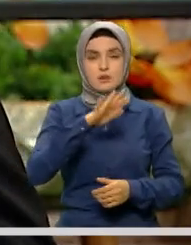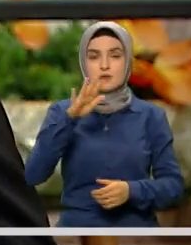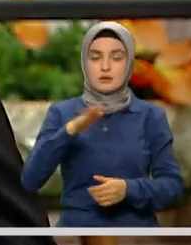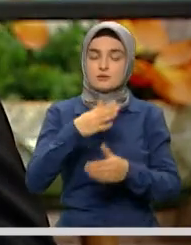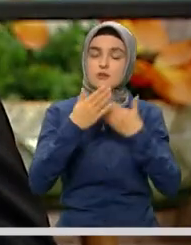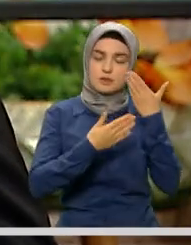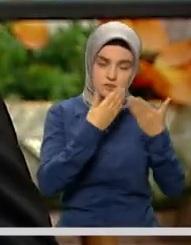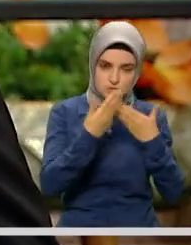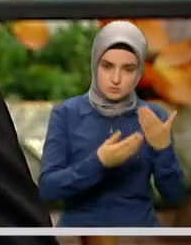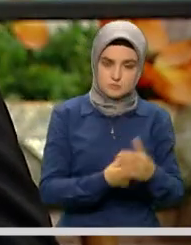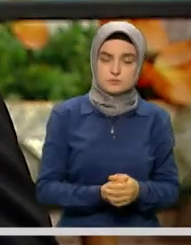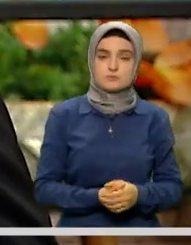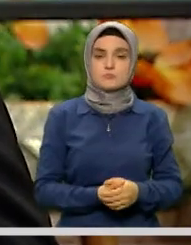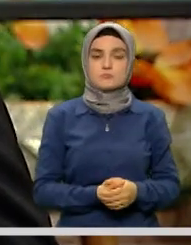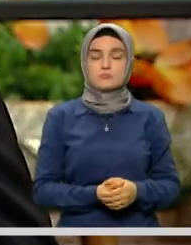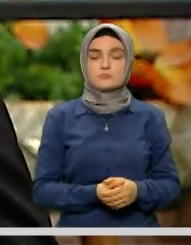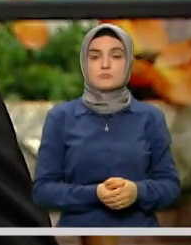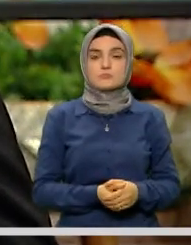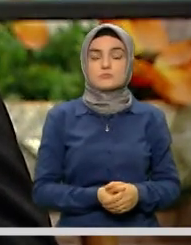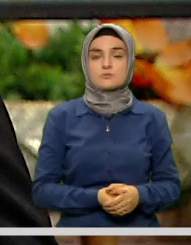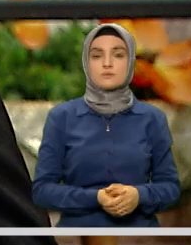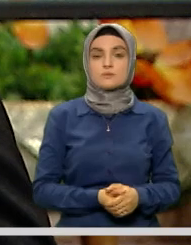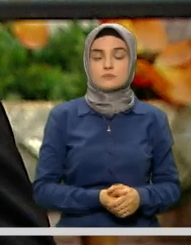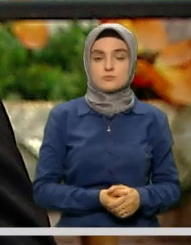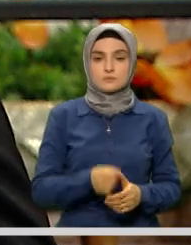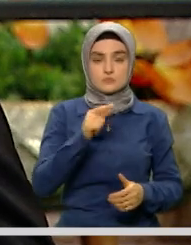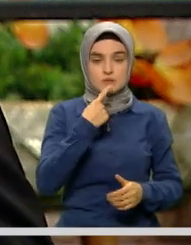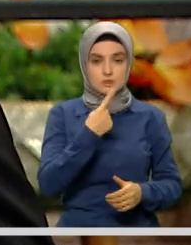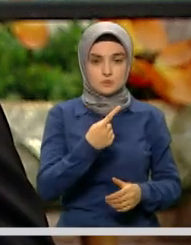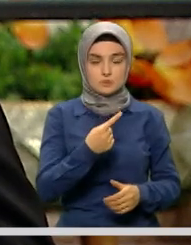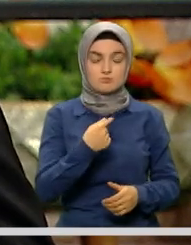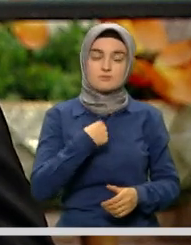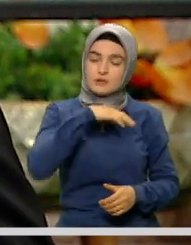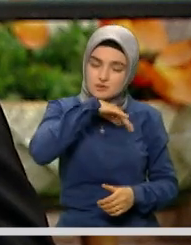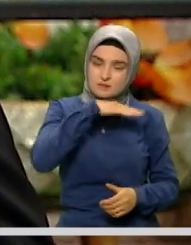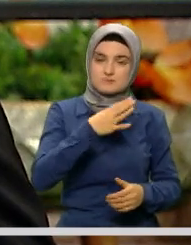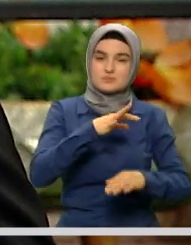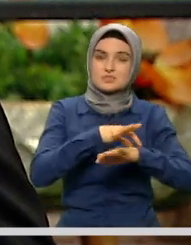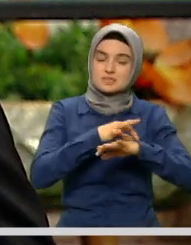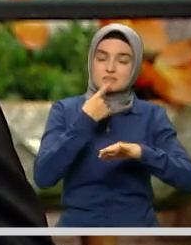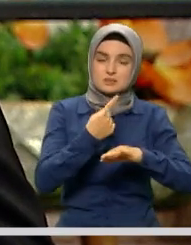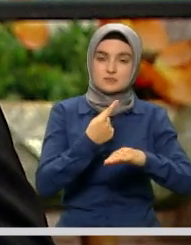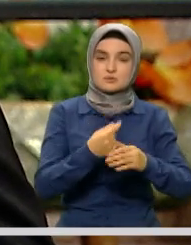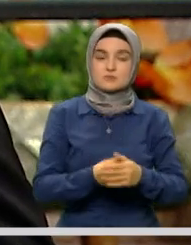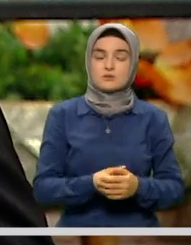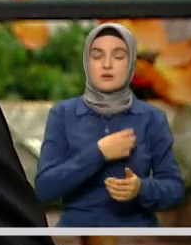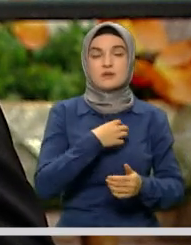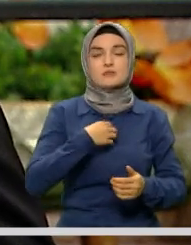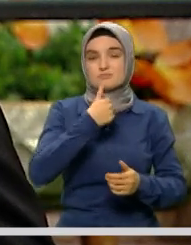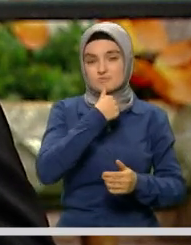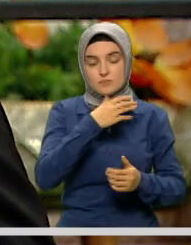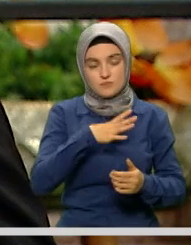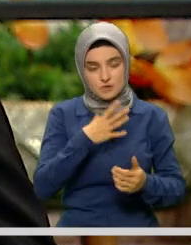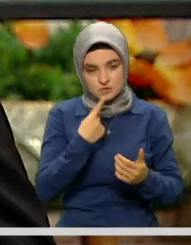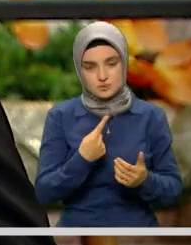ifade ediyorlar. Yani kimisi diyor ki ya Resulallah benim işte ben yaşlıydım, kimisi hastaydım, kimisi işte yaşlı annem babam vardı